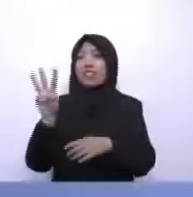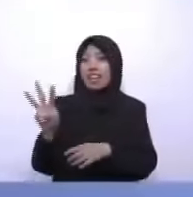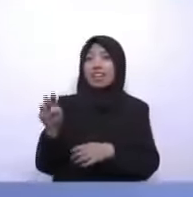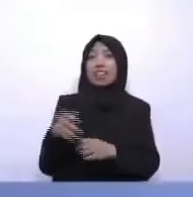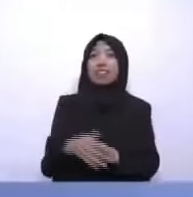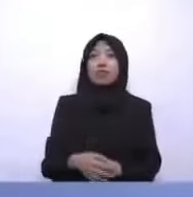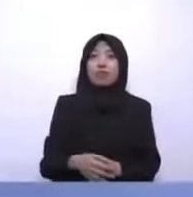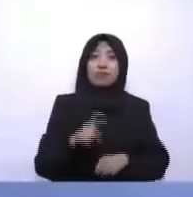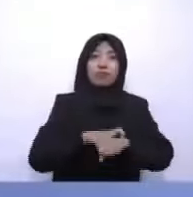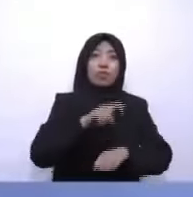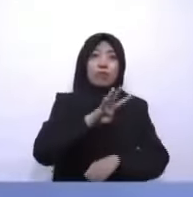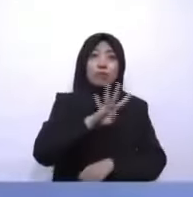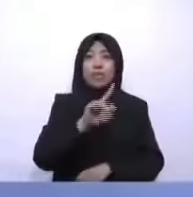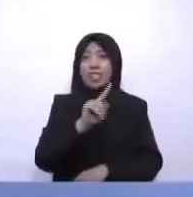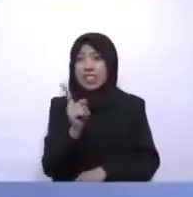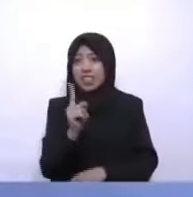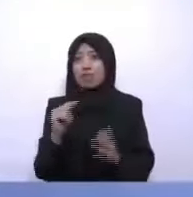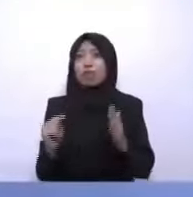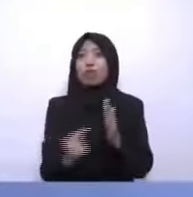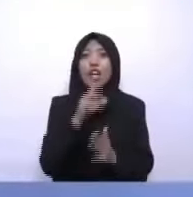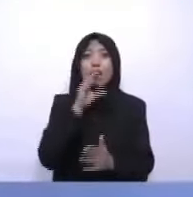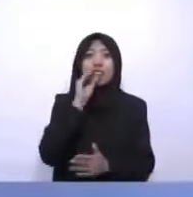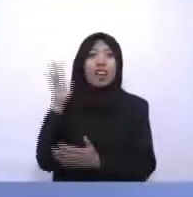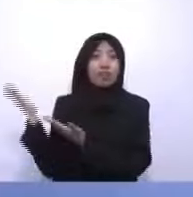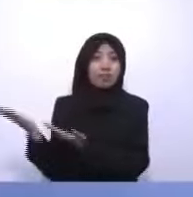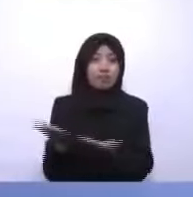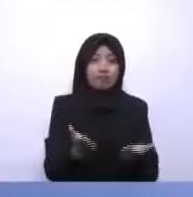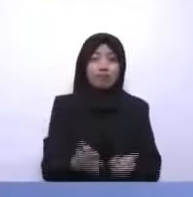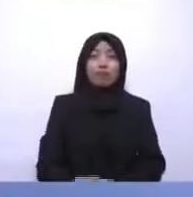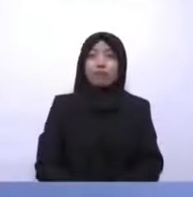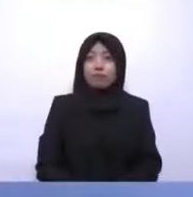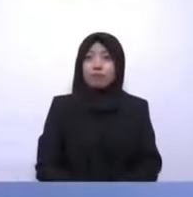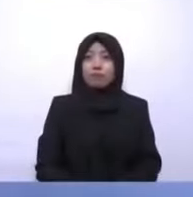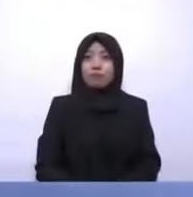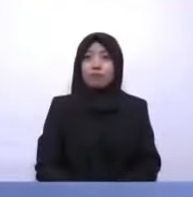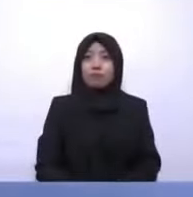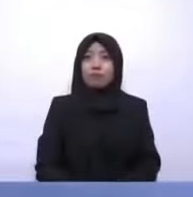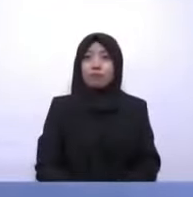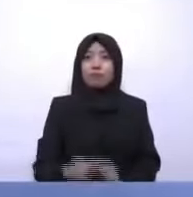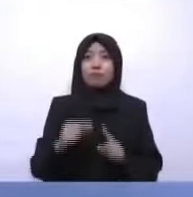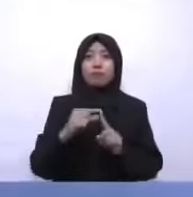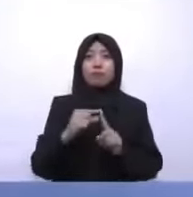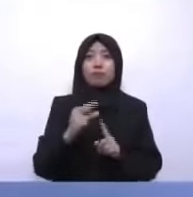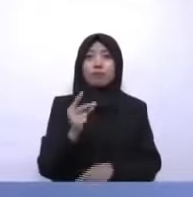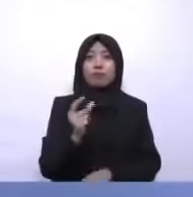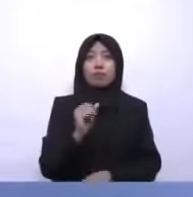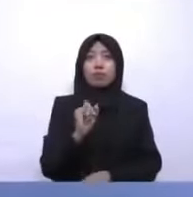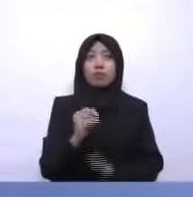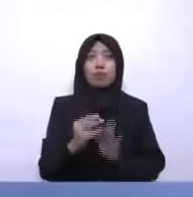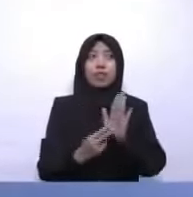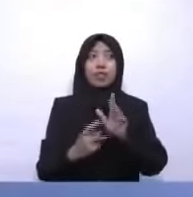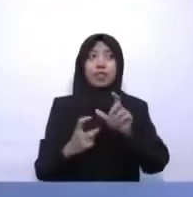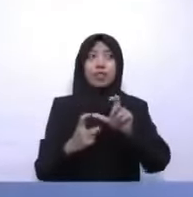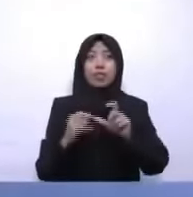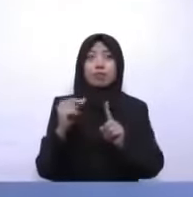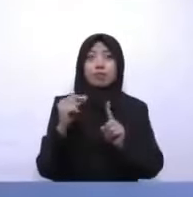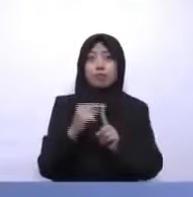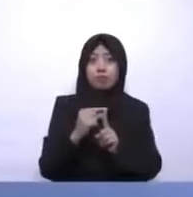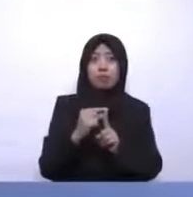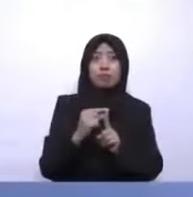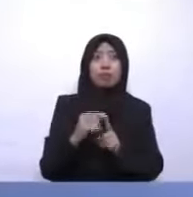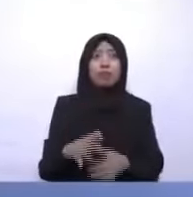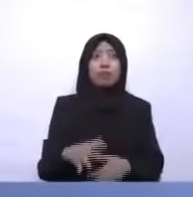Durasi menanggapi 45 detik dimulai saat Anda berbicara. Pada prinsipnya, bahagia itu tidak ada